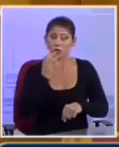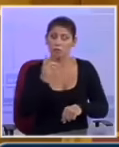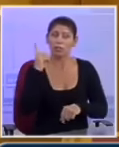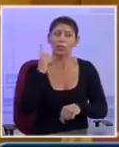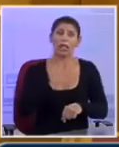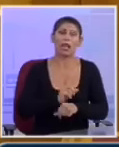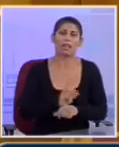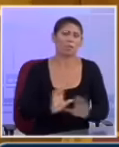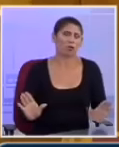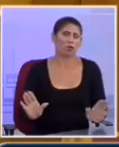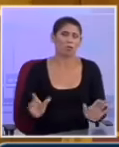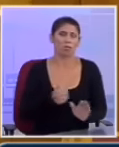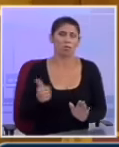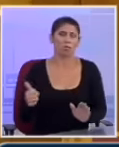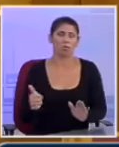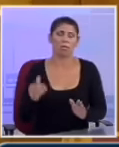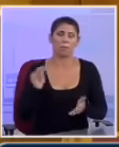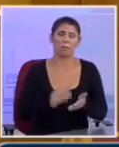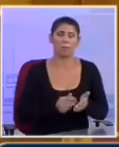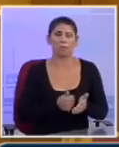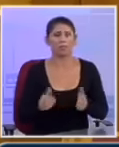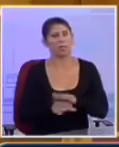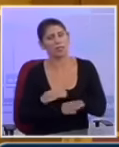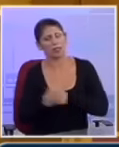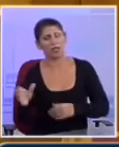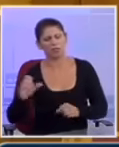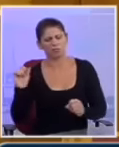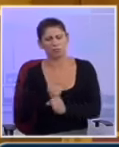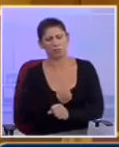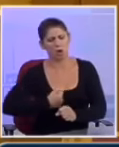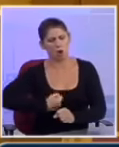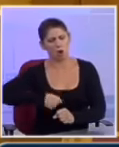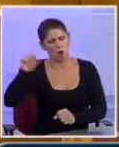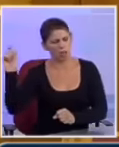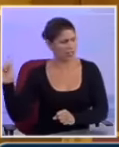της και επανήλθε στη δεξιά, την αμετανόητη, που λέει όχι σε όλα.